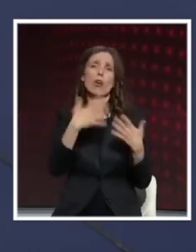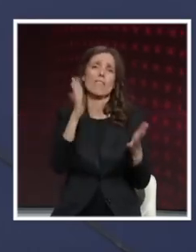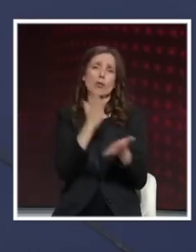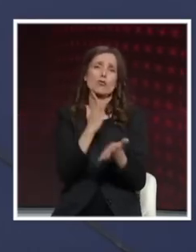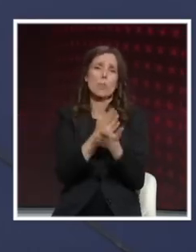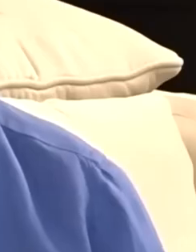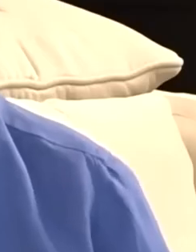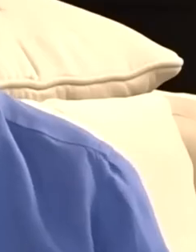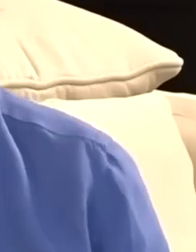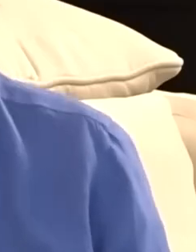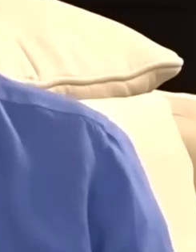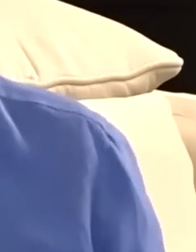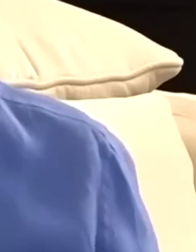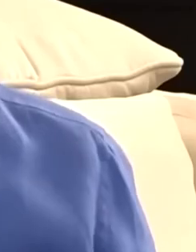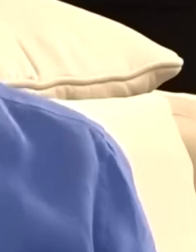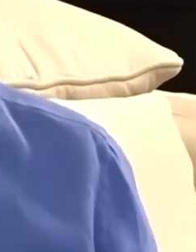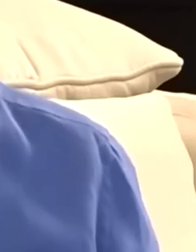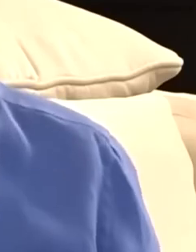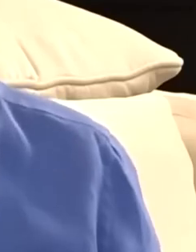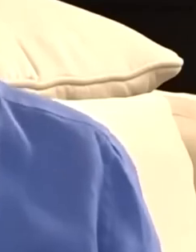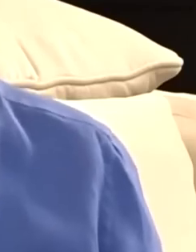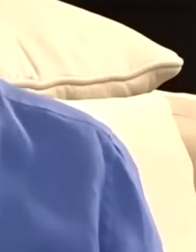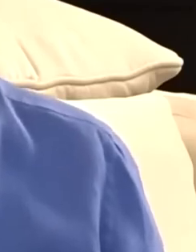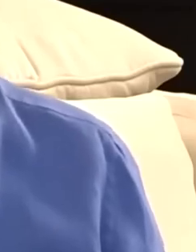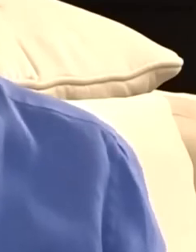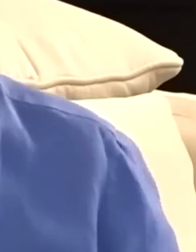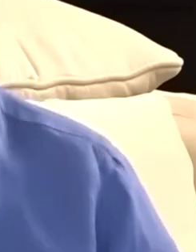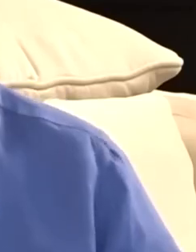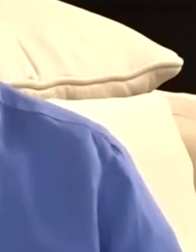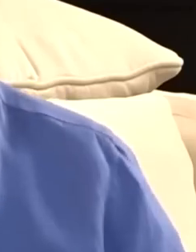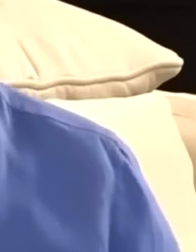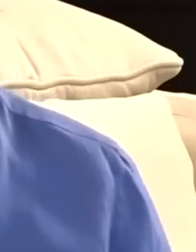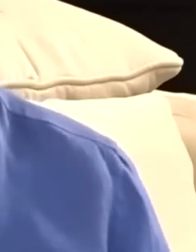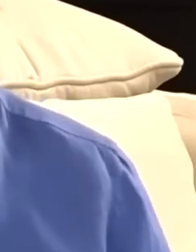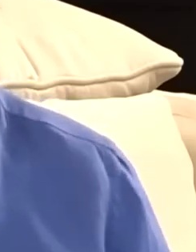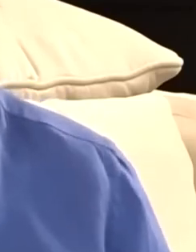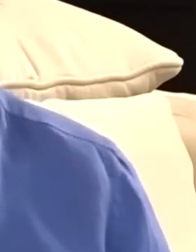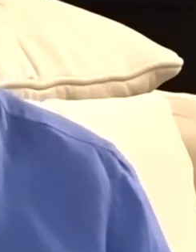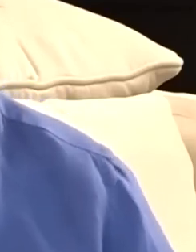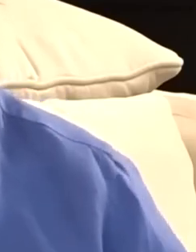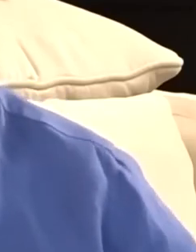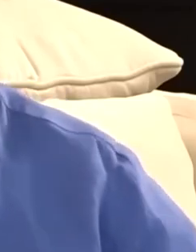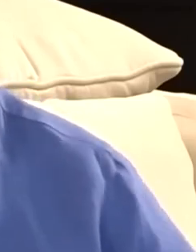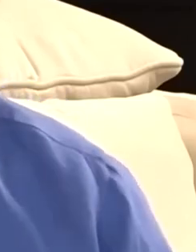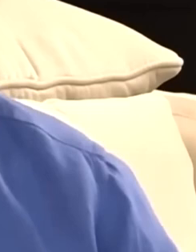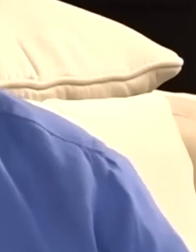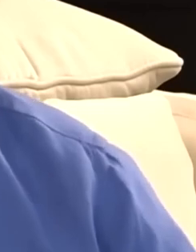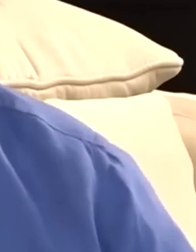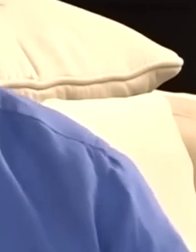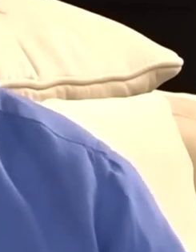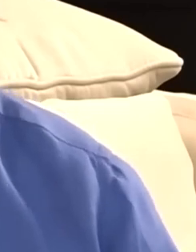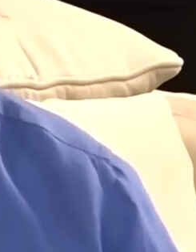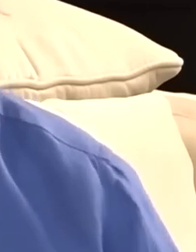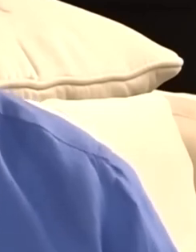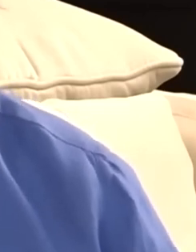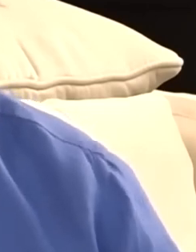vidim da su bili. Ja sam kriv jedino što sam davao. Ja sam kriv jedino što sam puštao. Da se putuje, da se hoda,